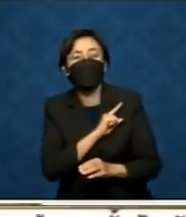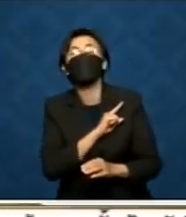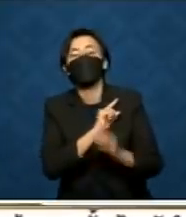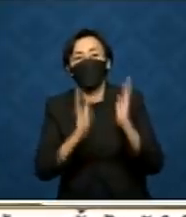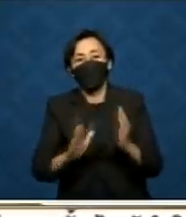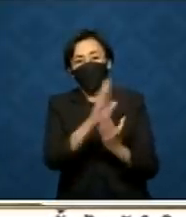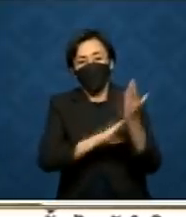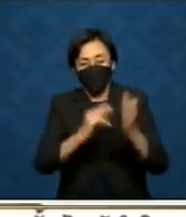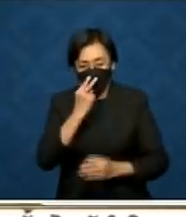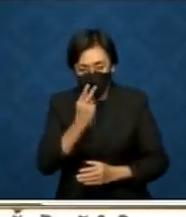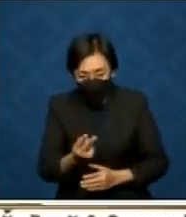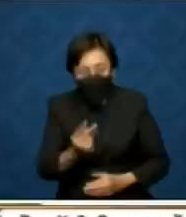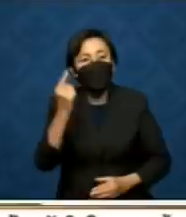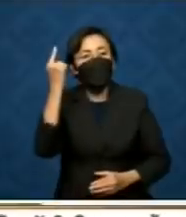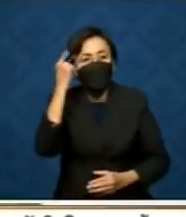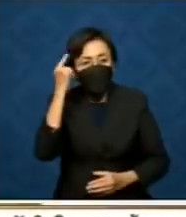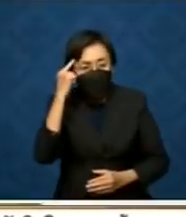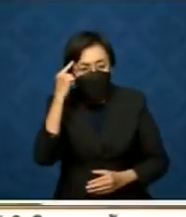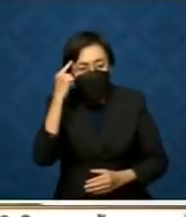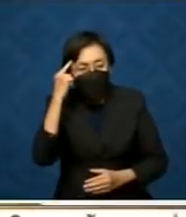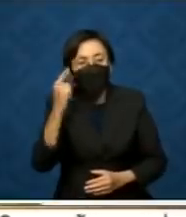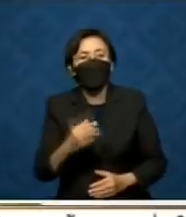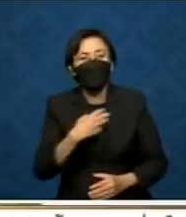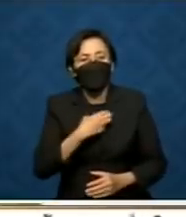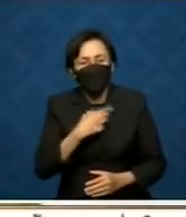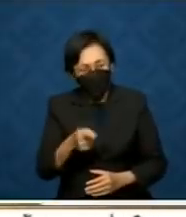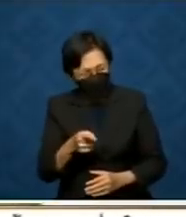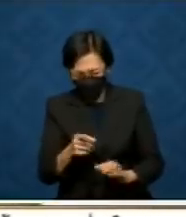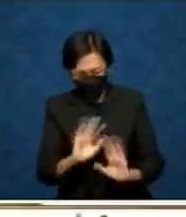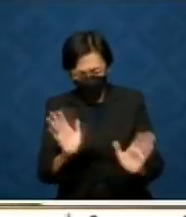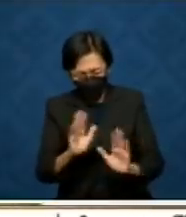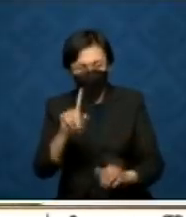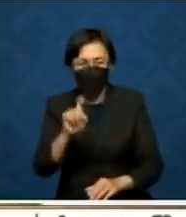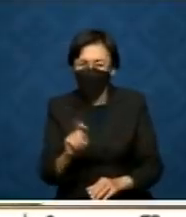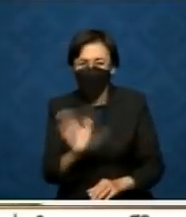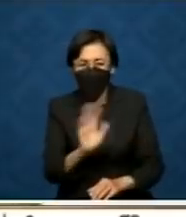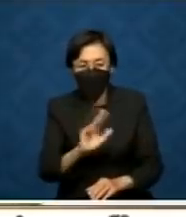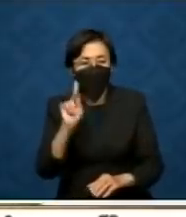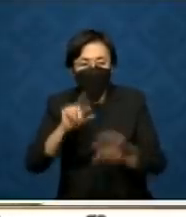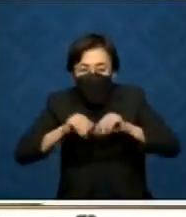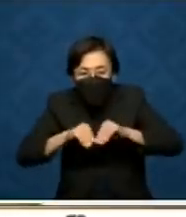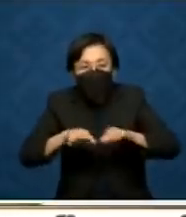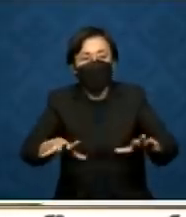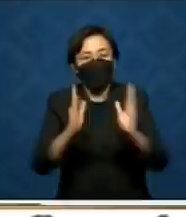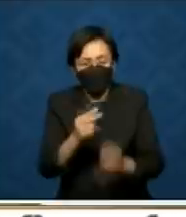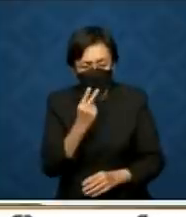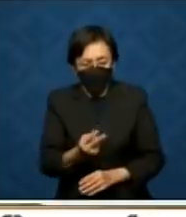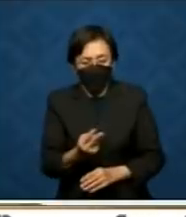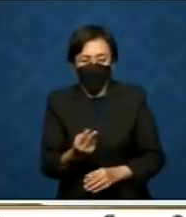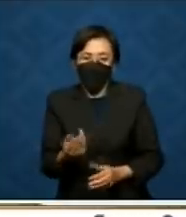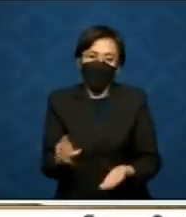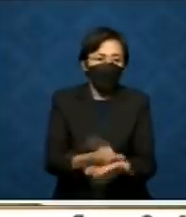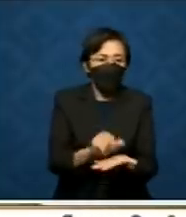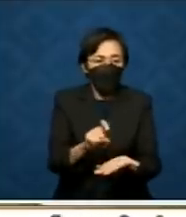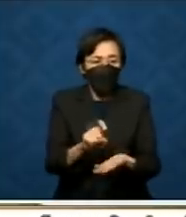ได้รู้การ์ตูนอยากให้มีอย่างนี้อีกตายแล้วมันเป็นข้าวให้คนได้เห็นรัฐบาล